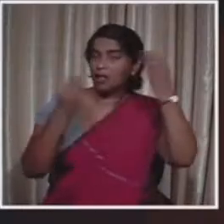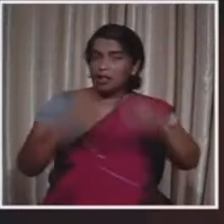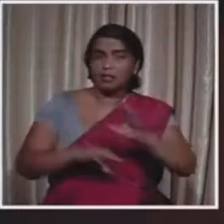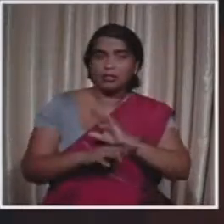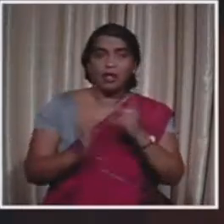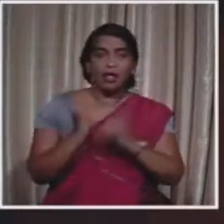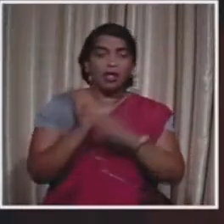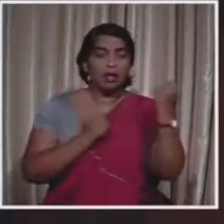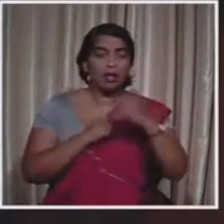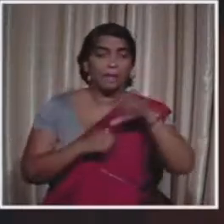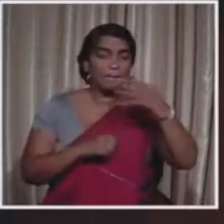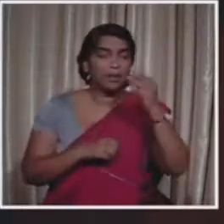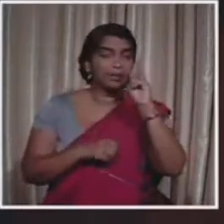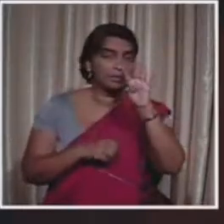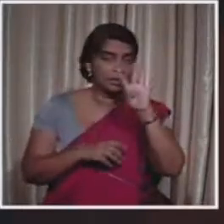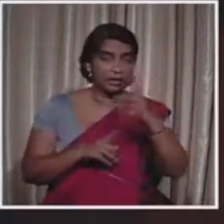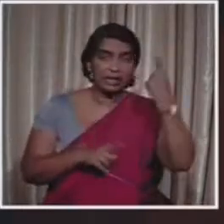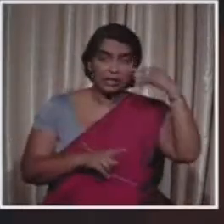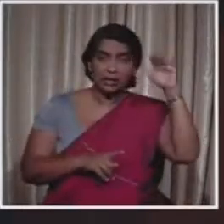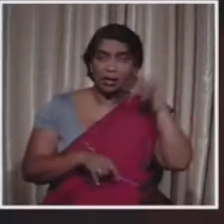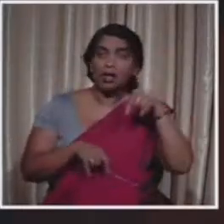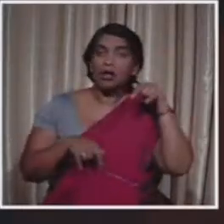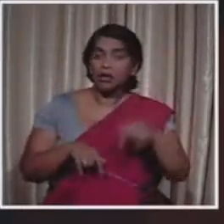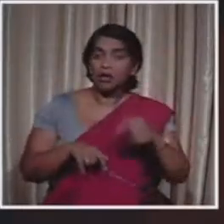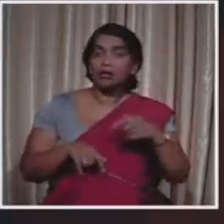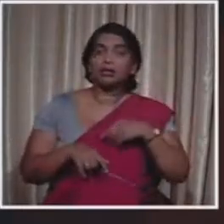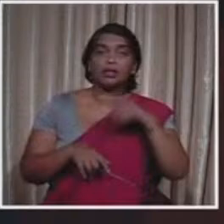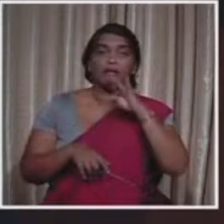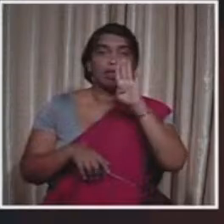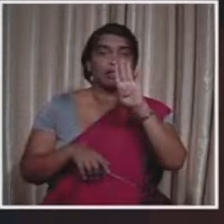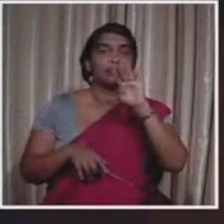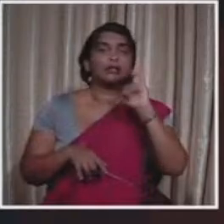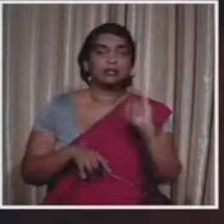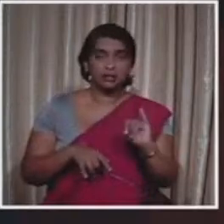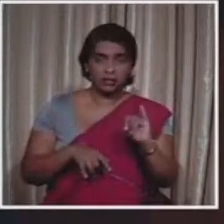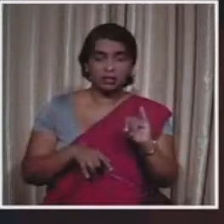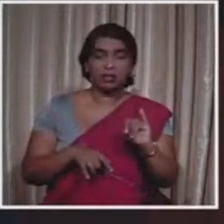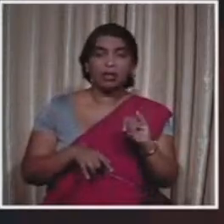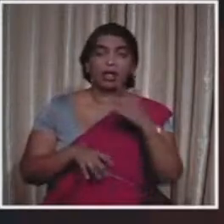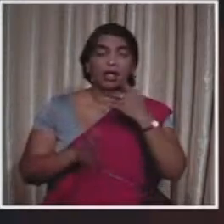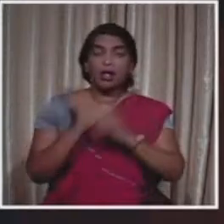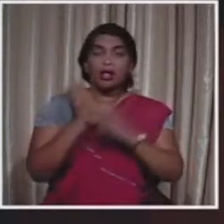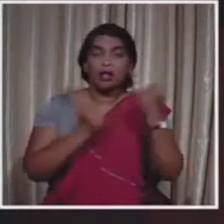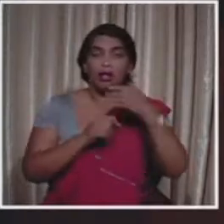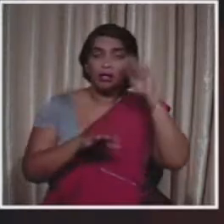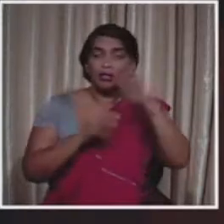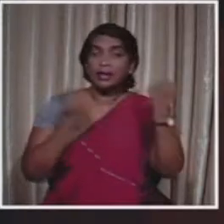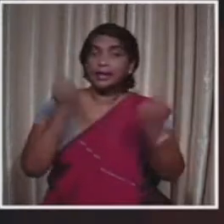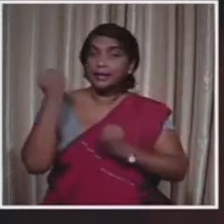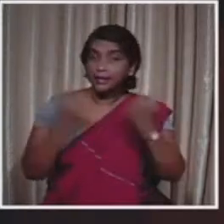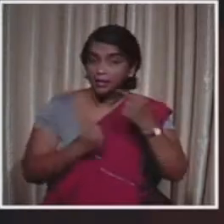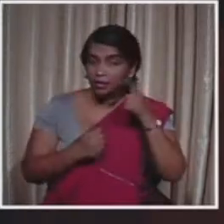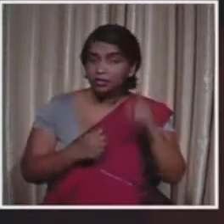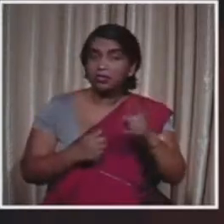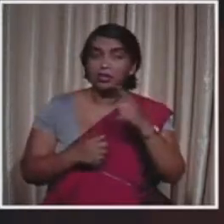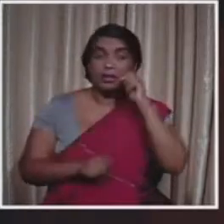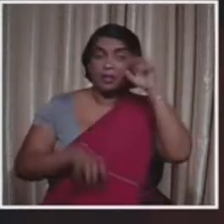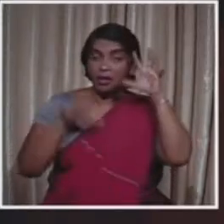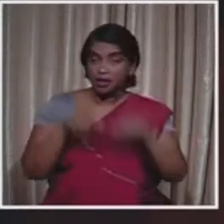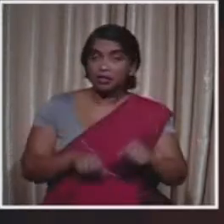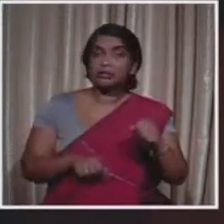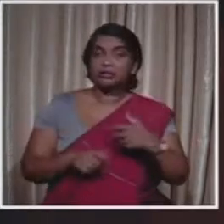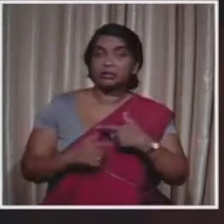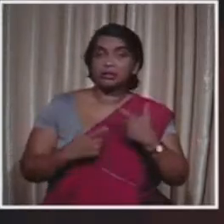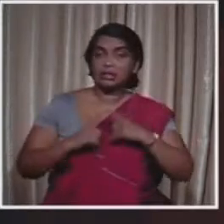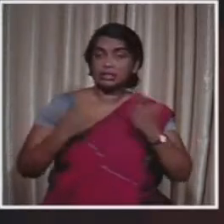බවුසර් 534ක් ඊයාව අද වෙනකොට ඇවිල්ලා තියෙන බවුසර් 46යි ඇයි ඒ බවුසර් වල ඉන්න රියදුරන්ට ඒ ඉන්න හිමිකරුවන්ට